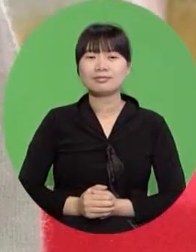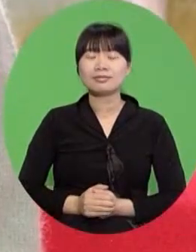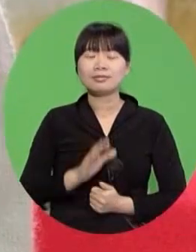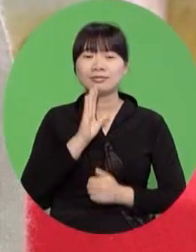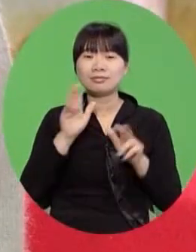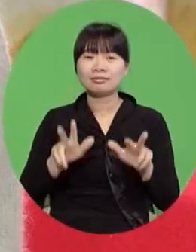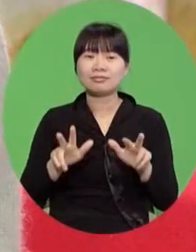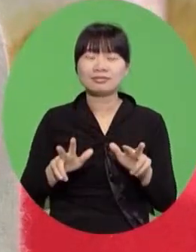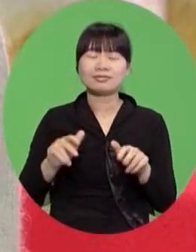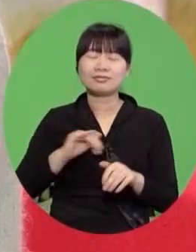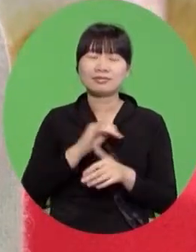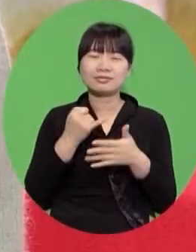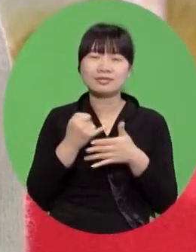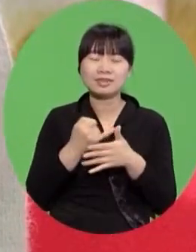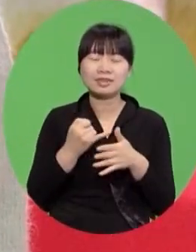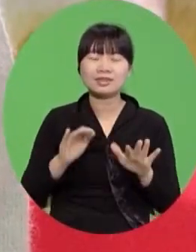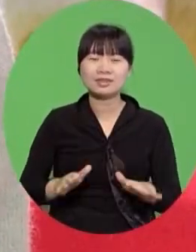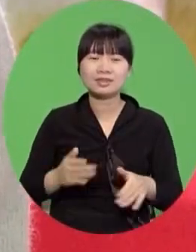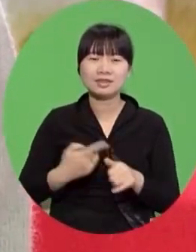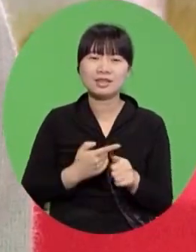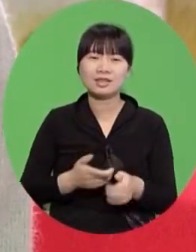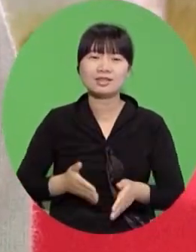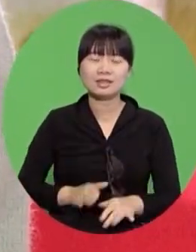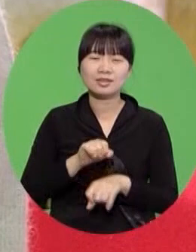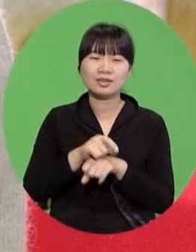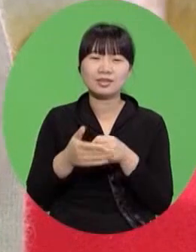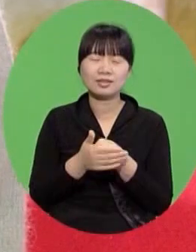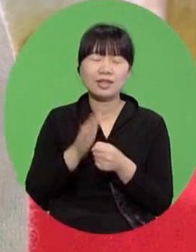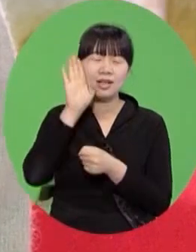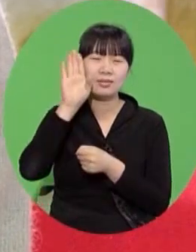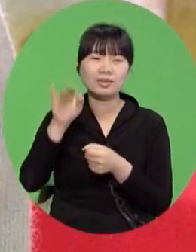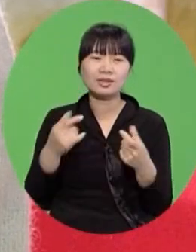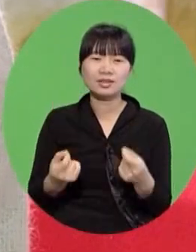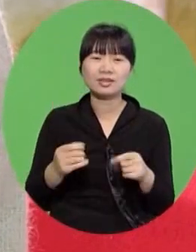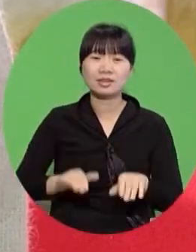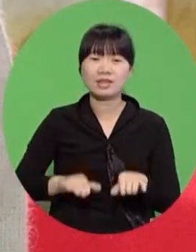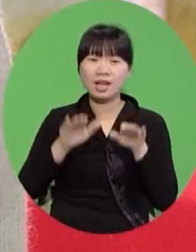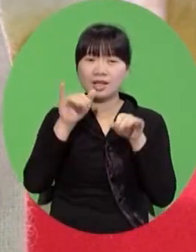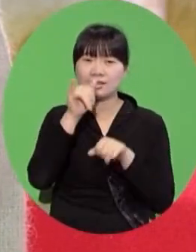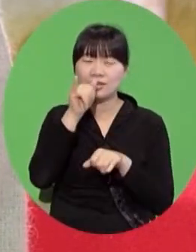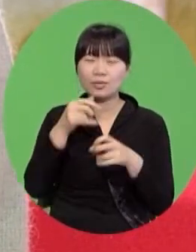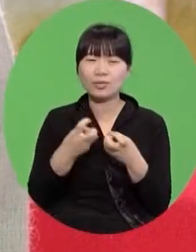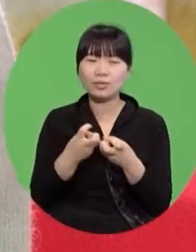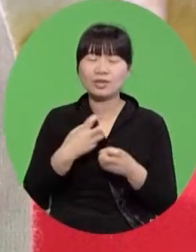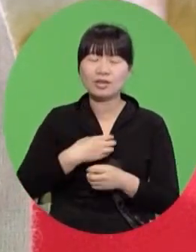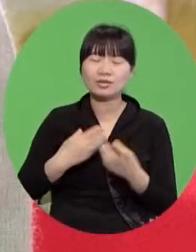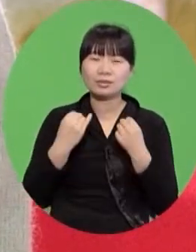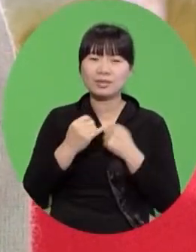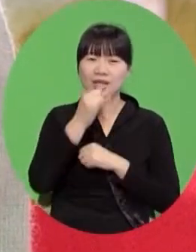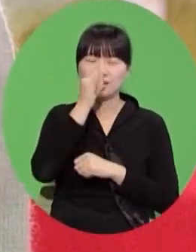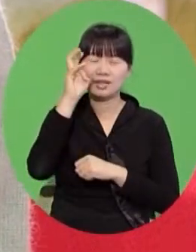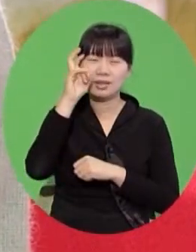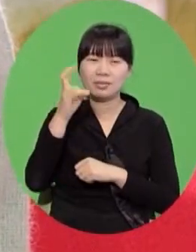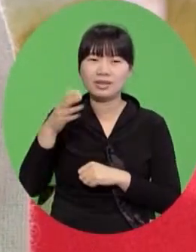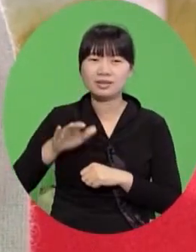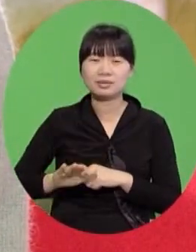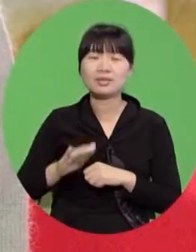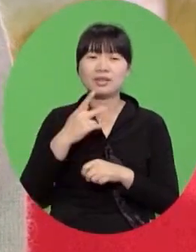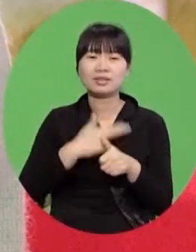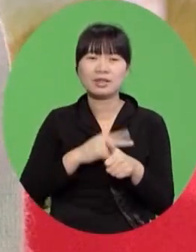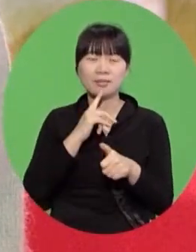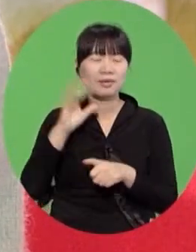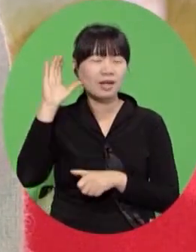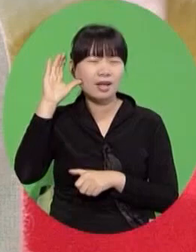네, 지금까지는 우리 희연이가 그냥 타고난 성격이 이래서 앞으로도 계속 이렇게 자라나면 어떡할까 많이 걱정이 되셨을 거예요. 그런데 선생님 말씀